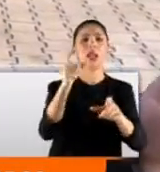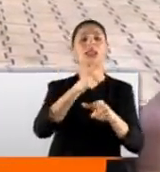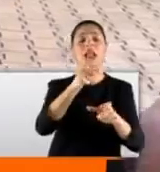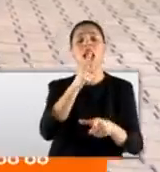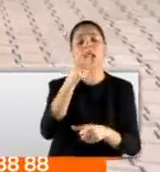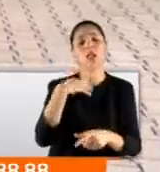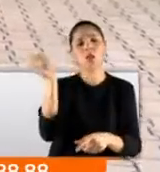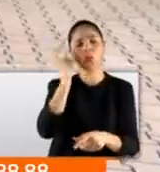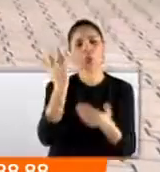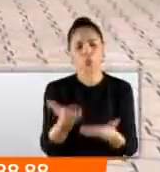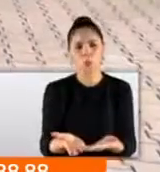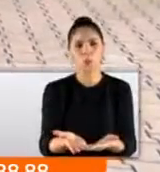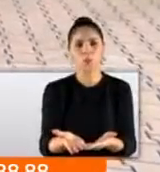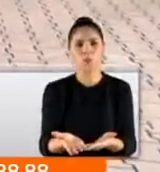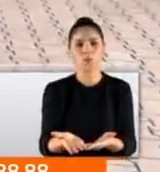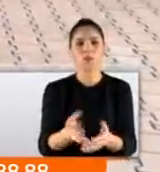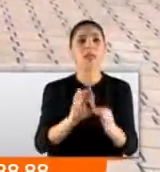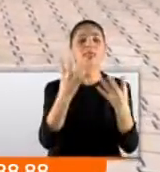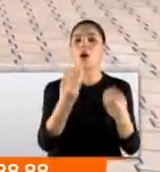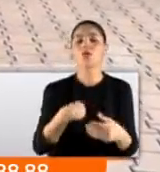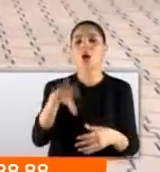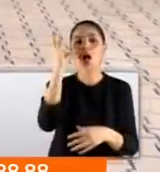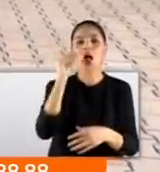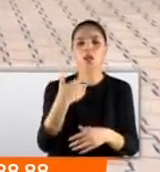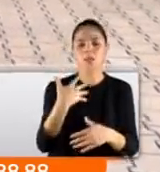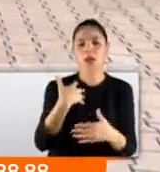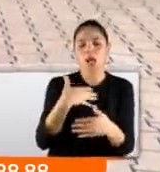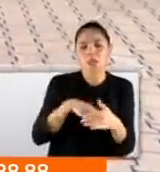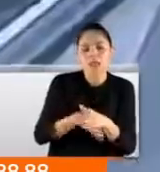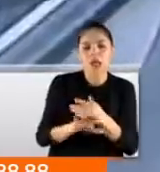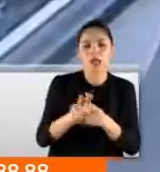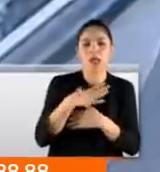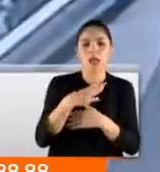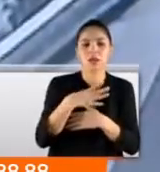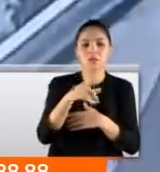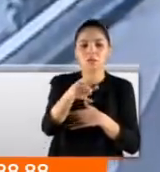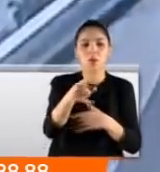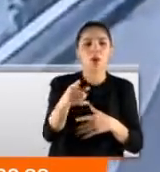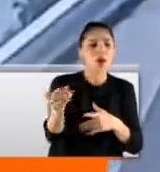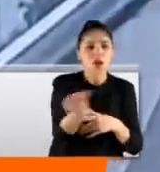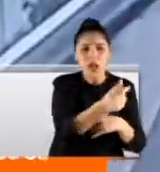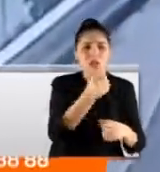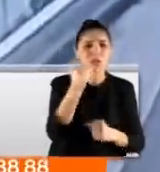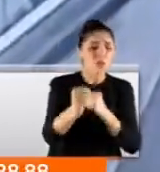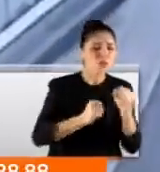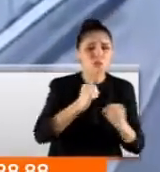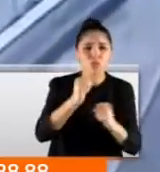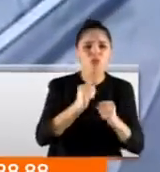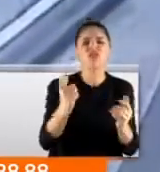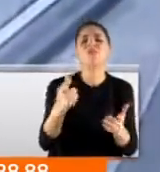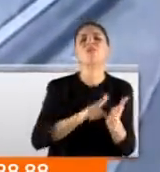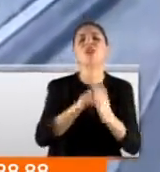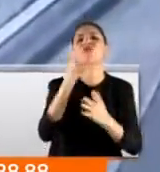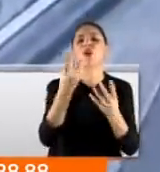duyduk. Yani ne olduğunu anlayamadan kendimizi yere attık yani. Köşe bucak kurşunlardan kaçmaya çalışsa da